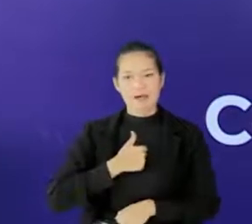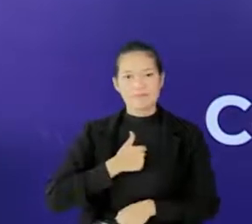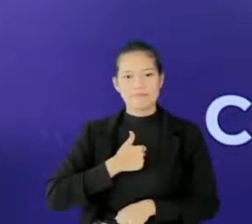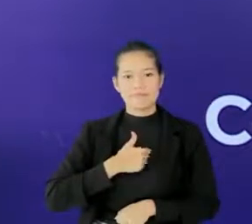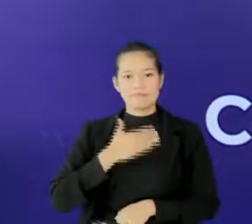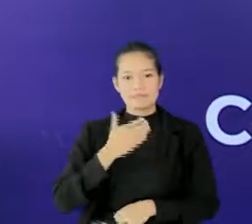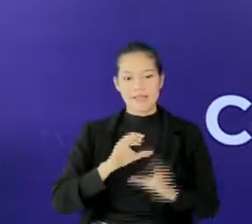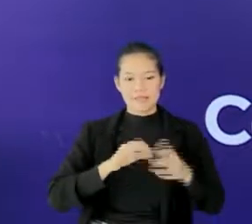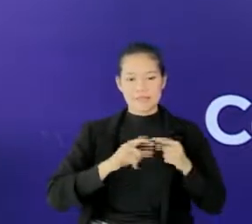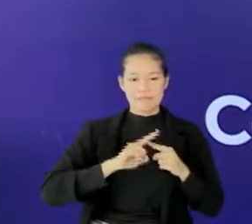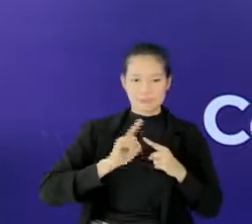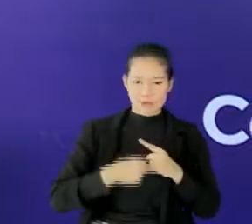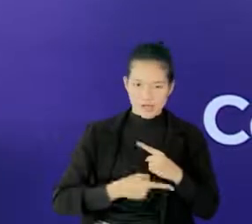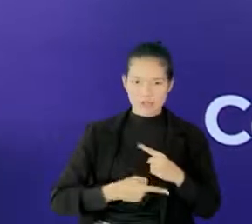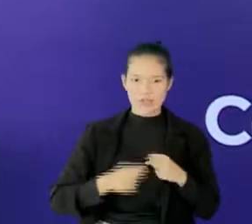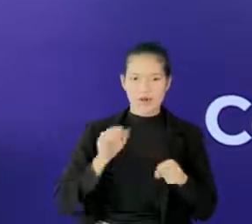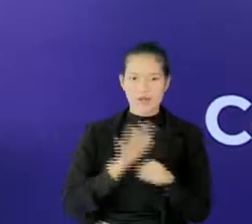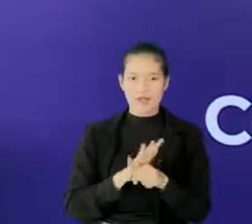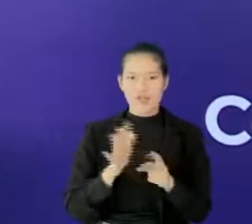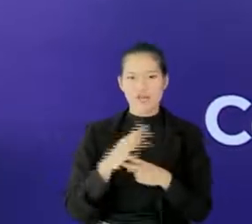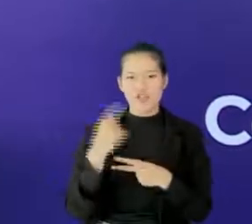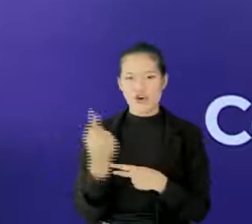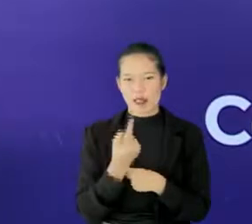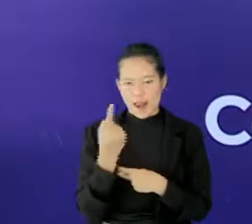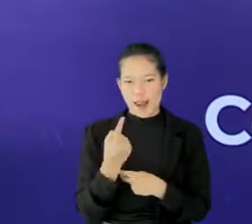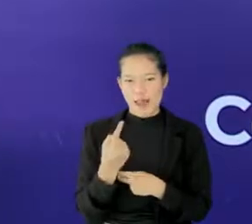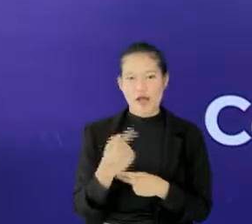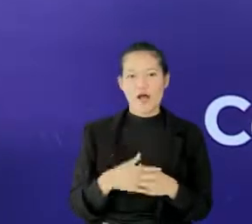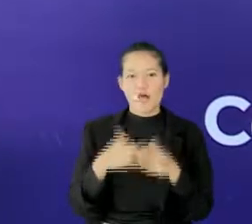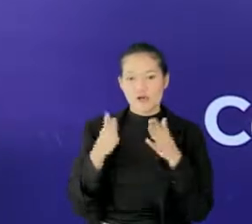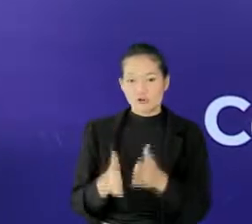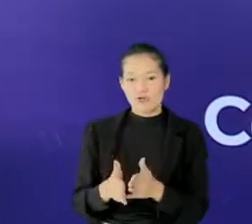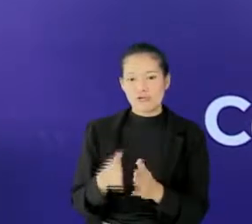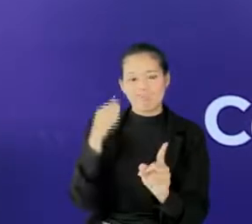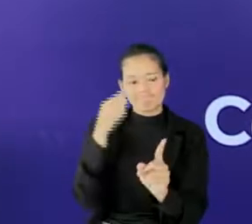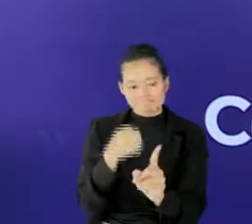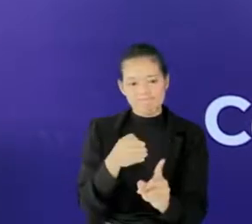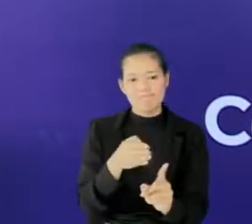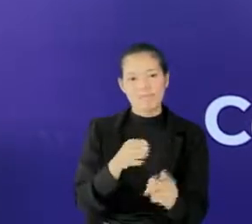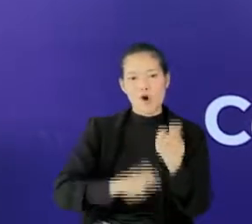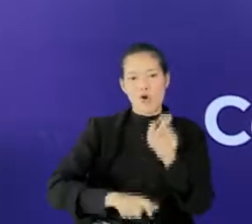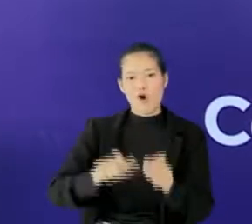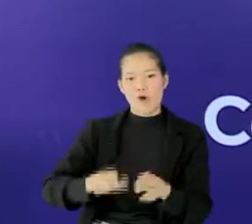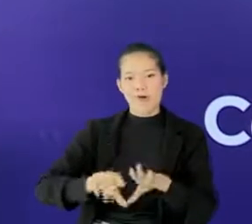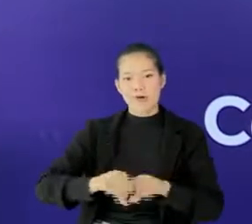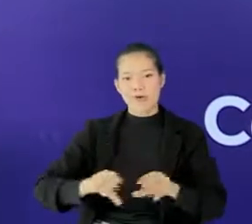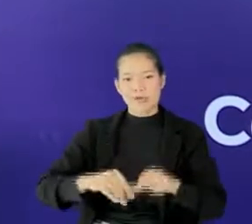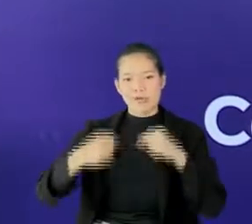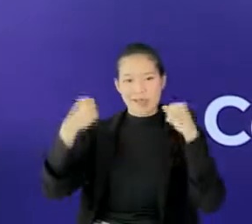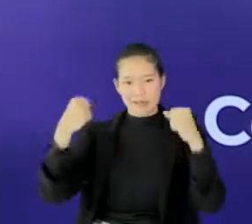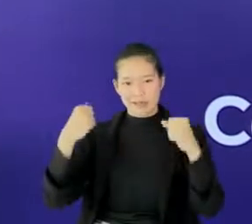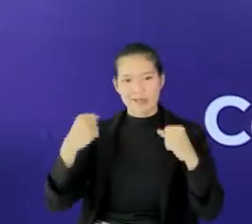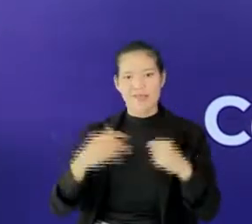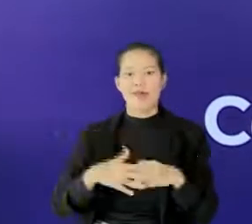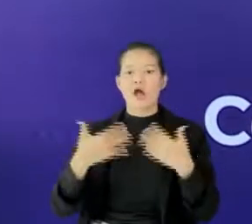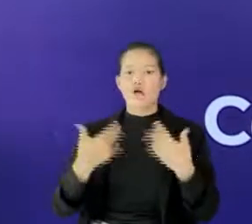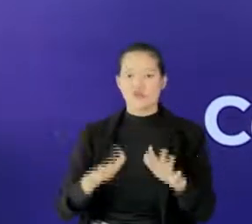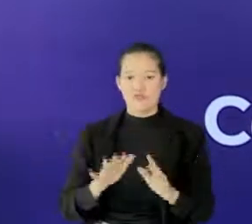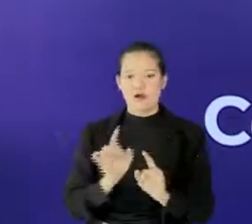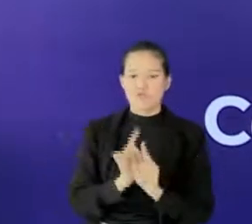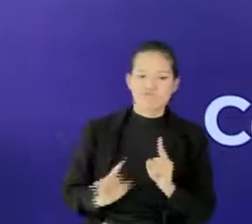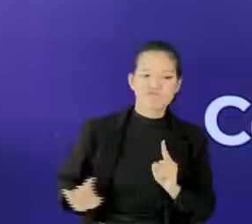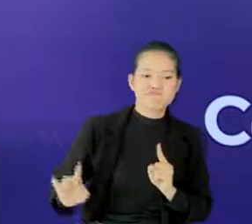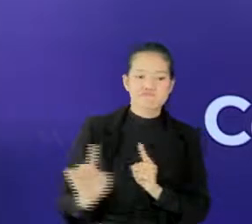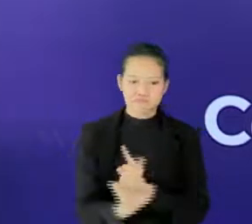dari Satgas COVID Nasional 19, khususnya kepada nakes yang sudah menjadi